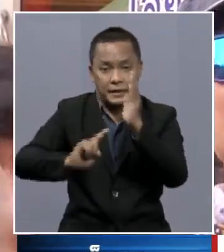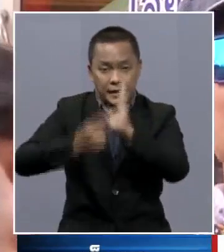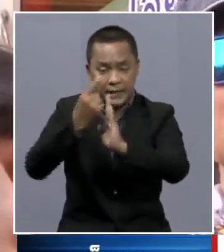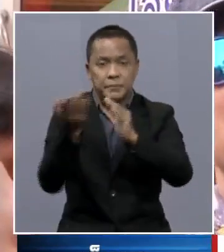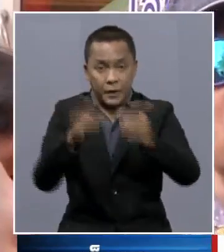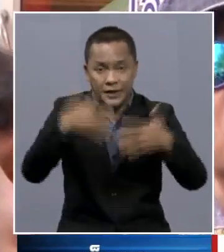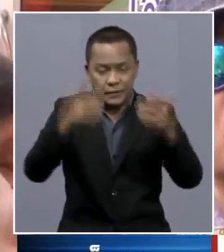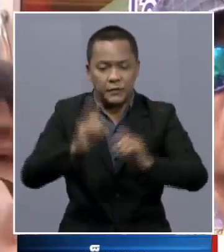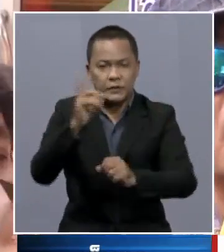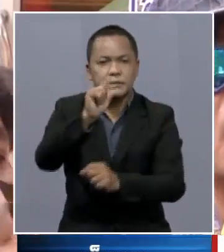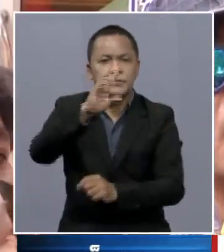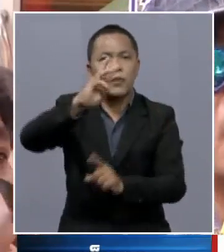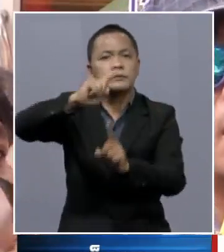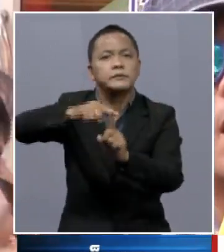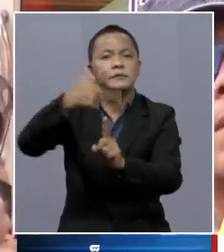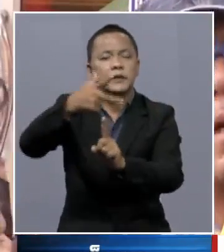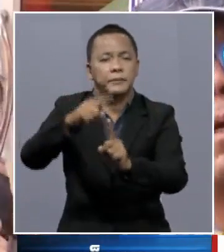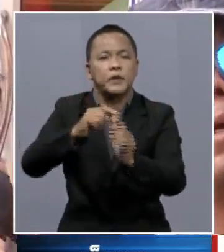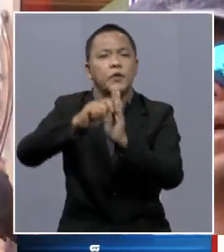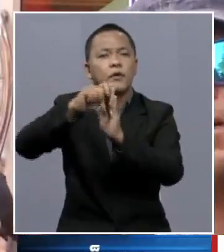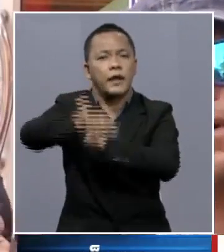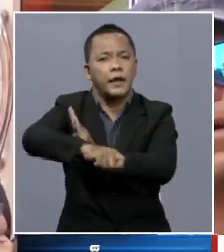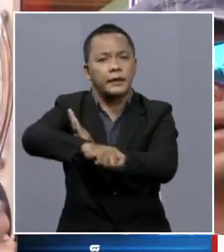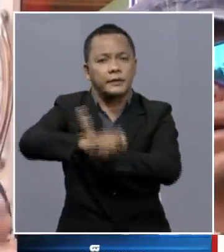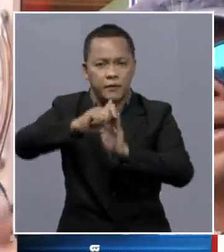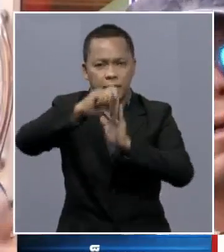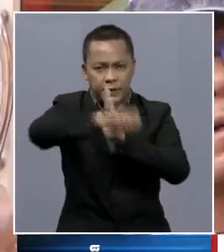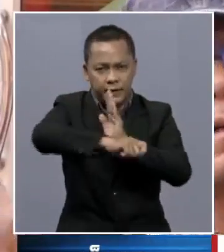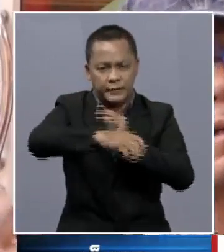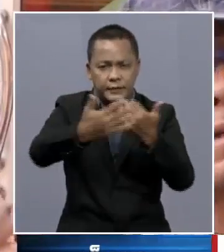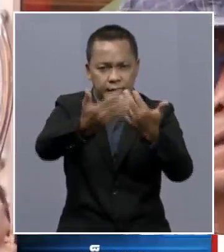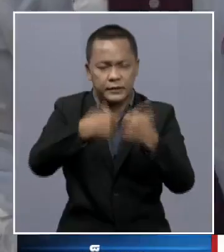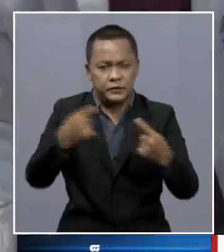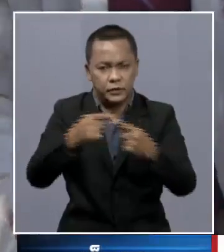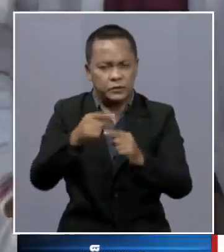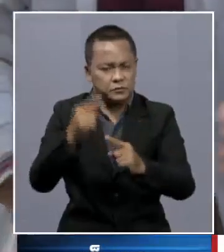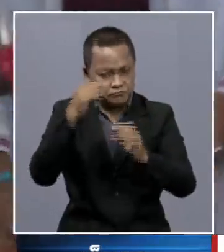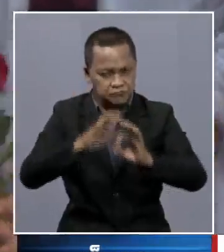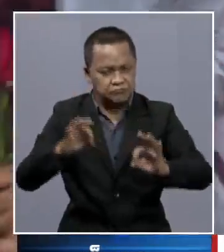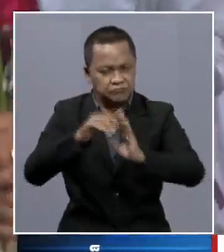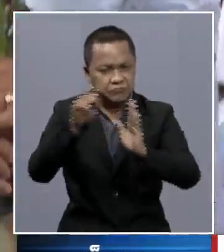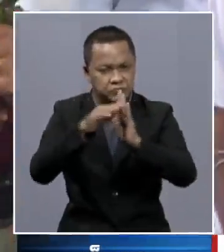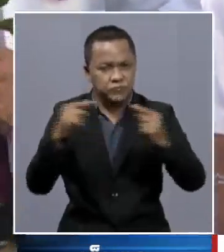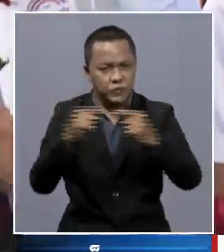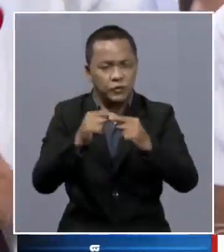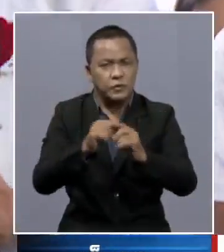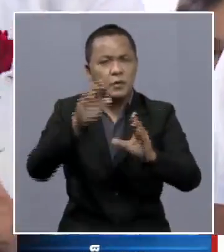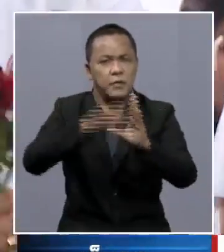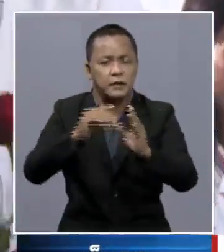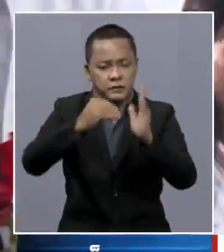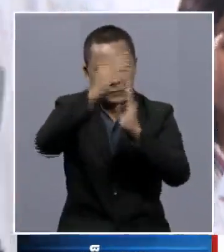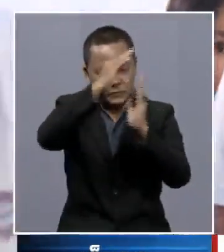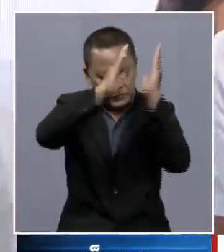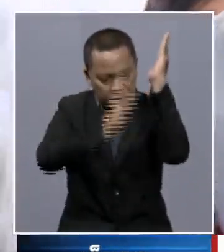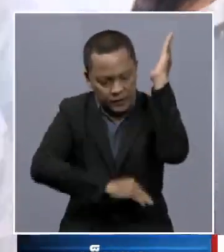กในวันที่ 26 มีนาคมคไปโครระ นครราจจะสมาถือเปในยะที่จะได้ส่งผู้แทนตงแต่เหนือ